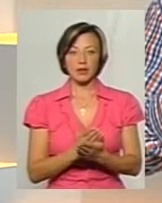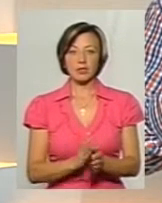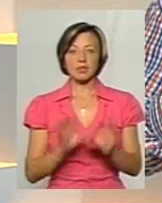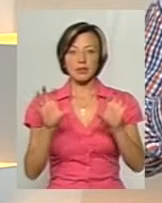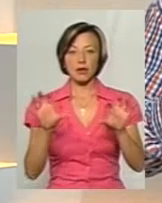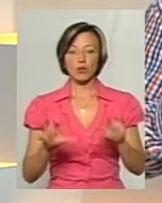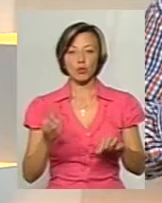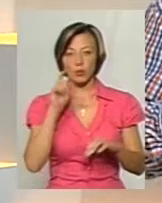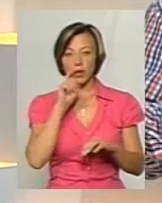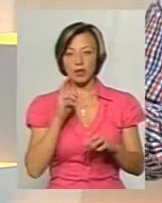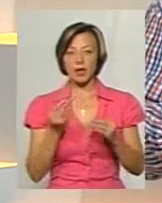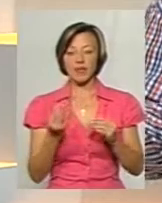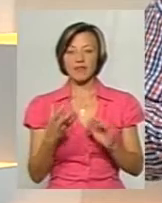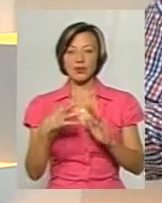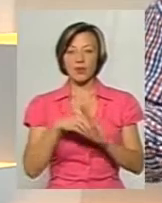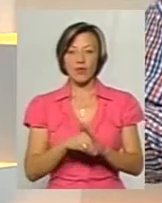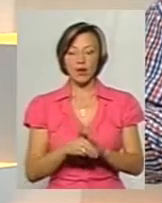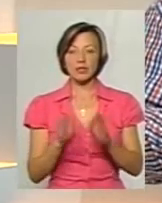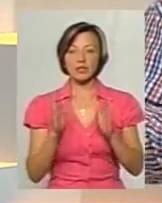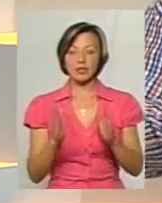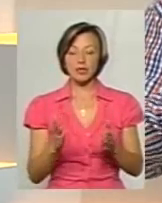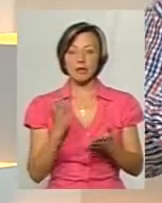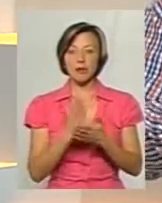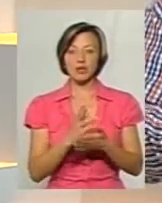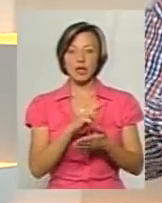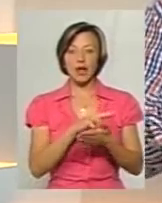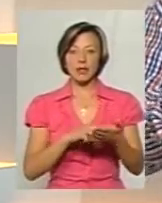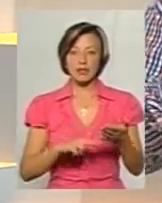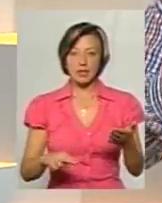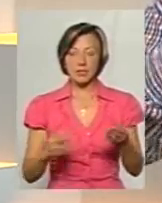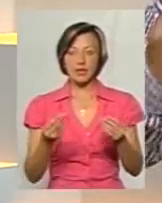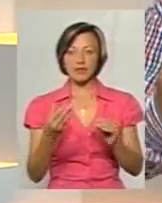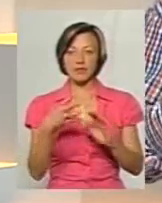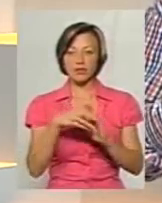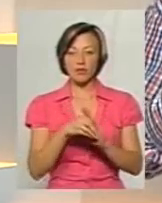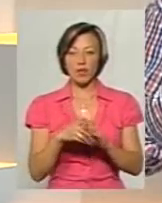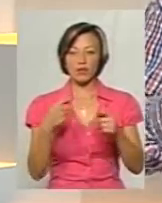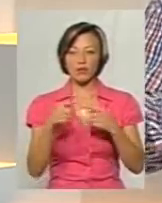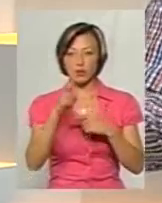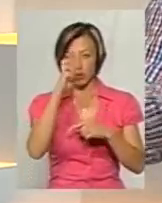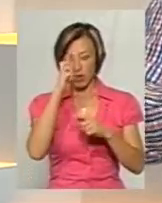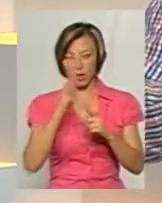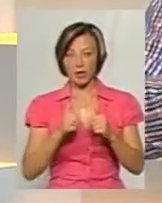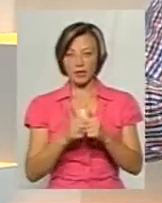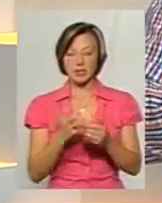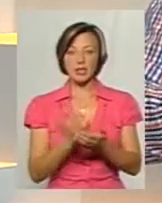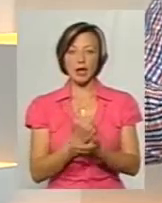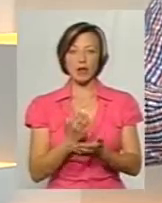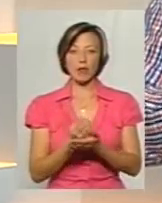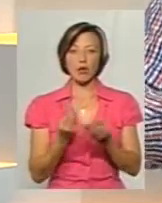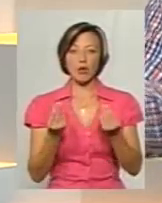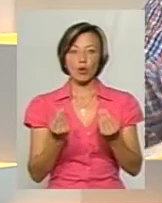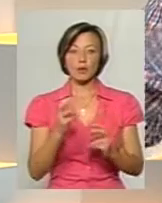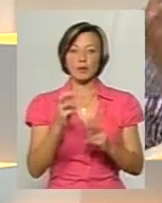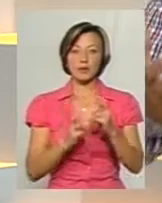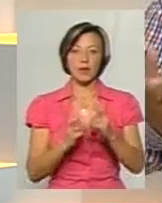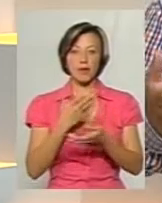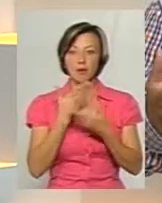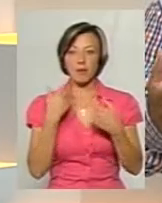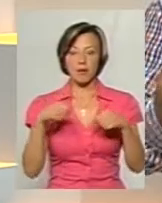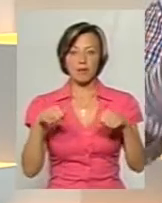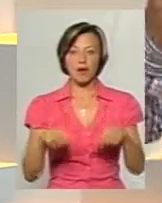що інвестувати потрібно тільки маючи ліцензію, ти маєш право інвестувати в іншу країну. Тобто зароблені гроші підприємством,